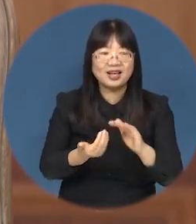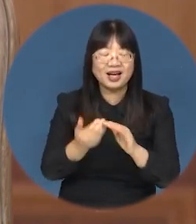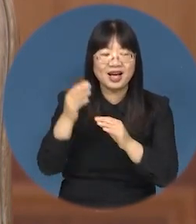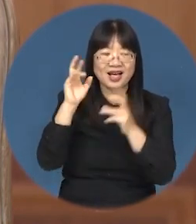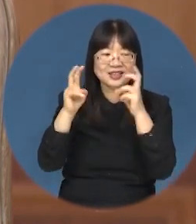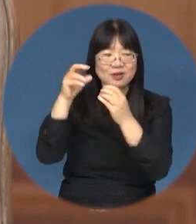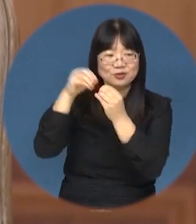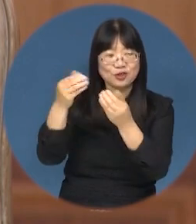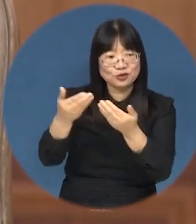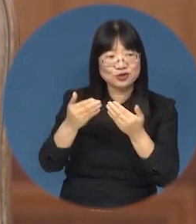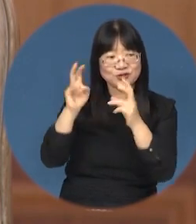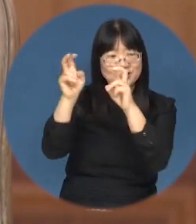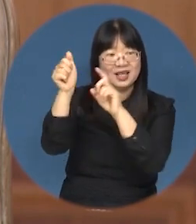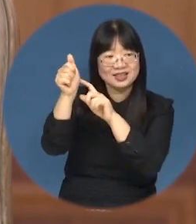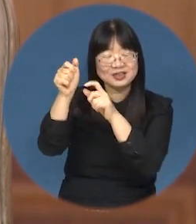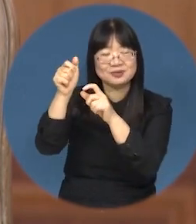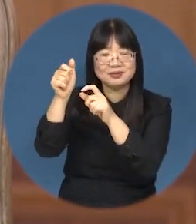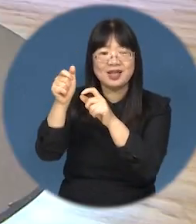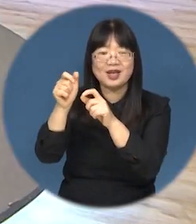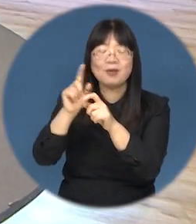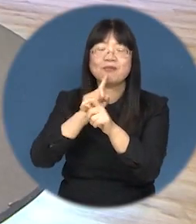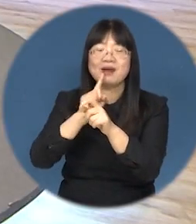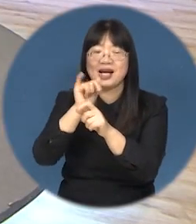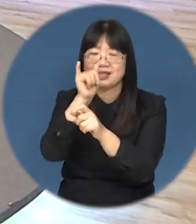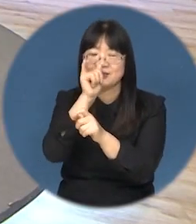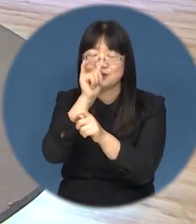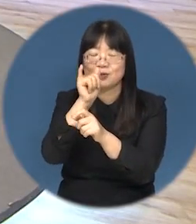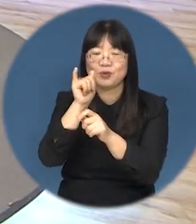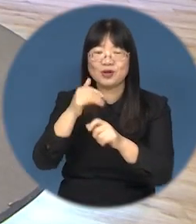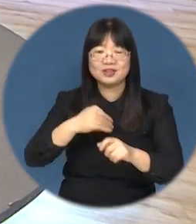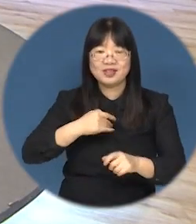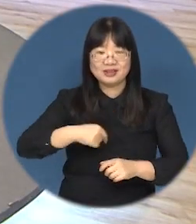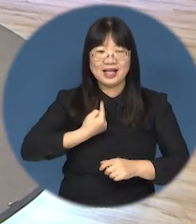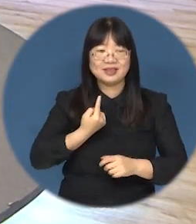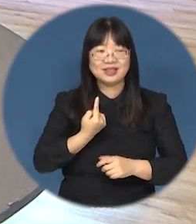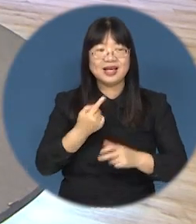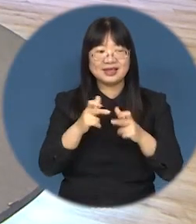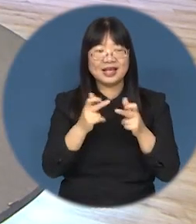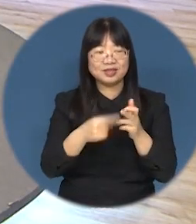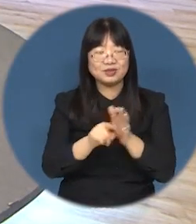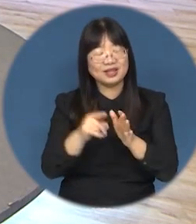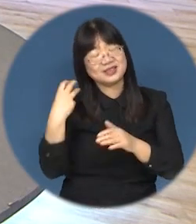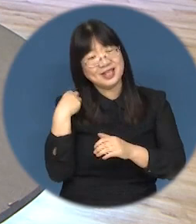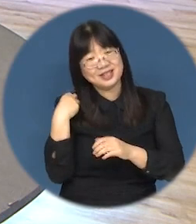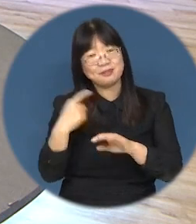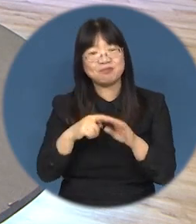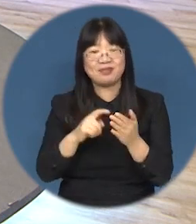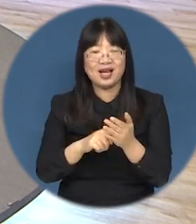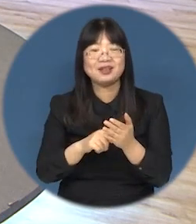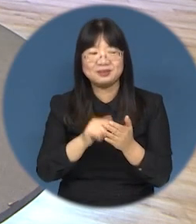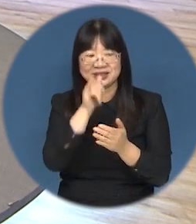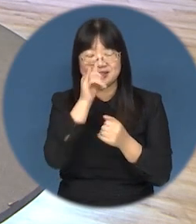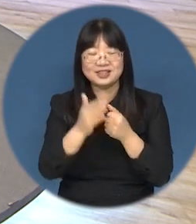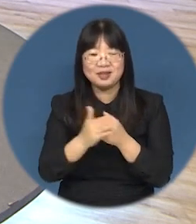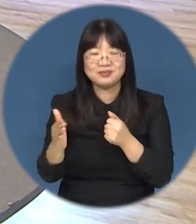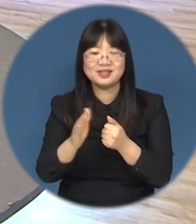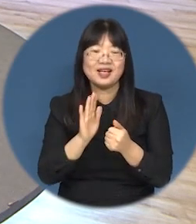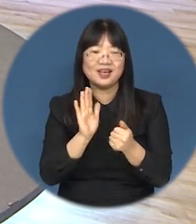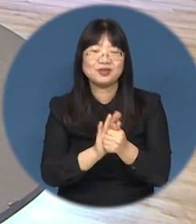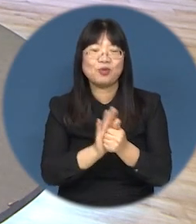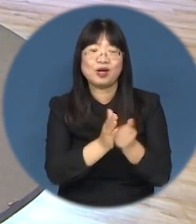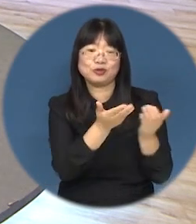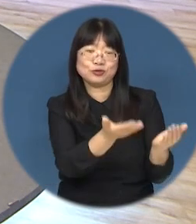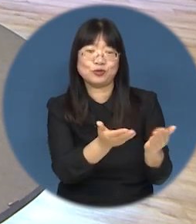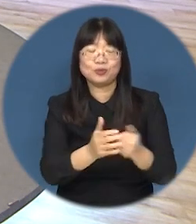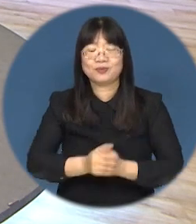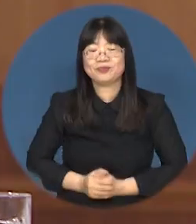어떤 유지도 있고 또 저희가 나름대로 책임감이 예. 장애인을 위해서 조금이라도 좀 지원을 했으면 좋겠다 해서 예. 그렇게 하고 있습니다.